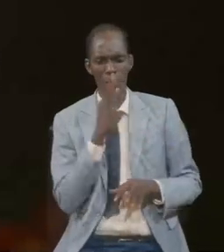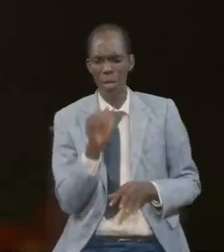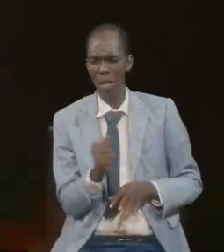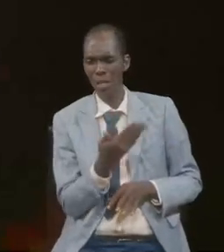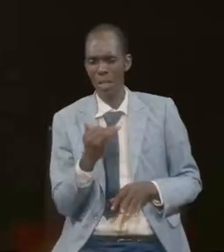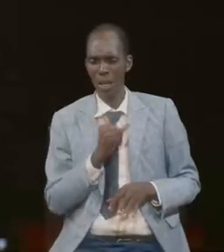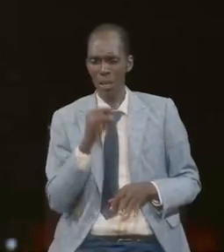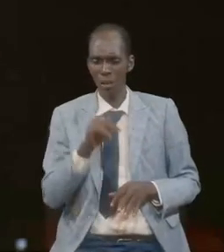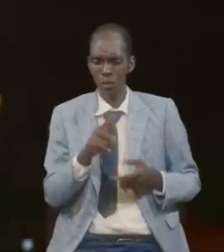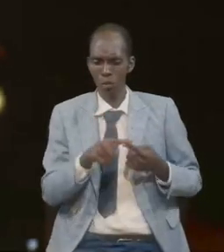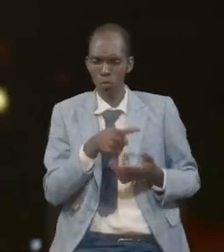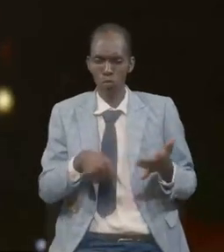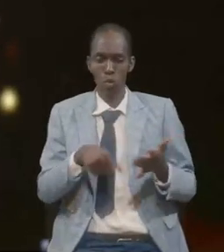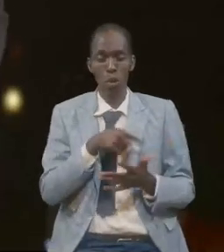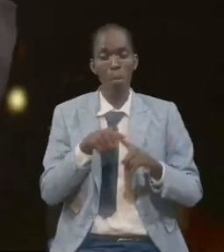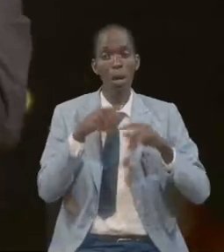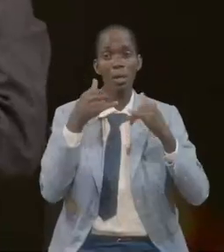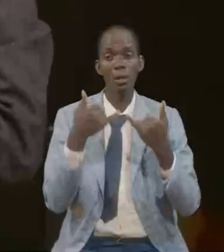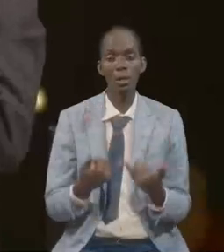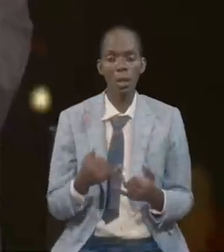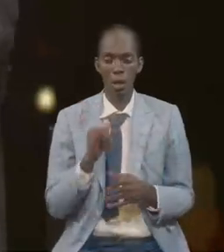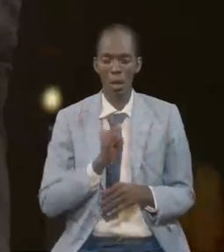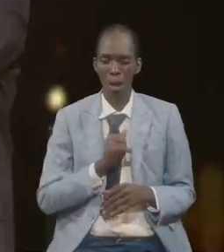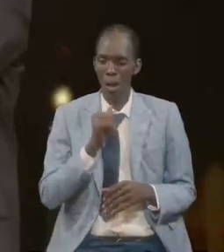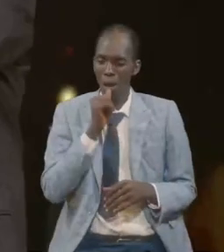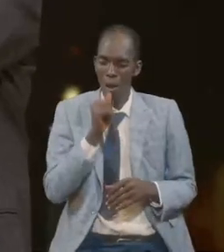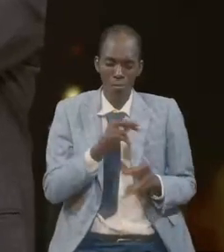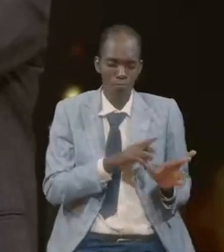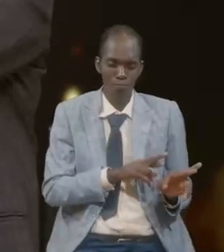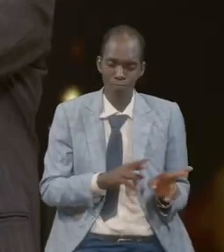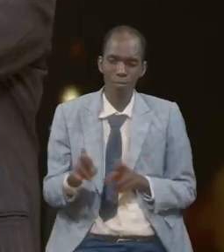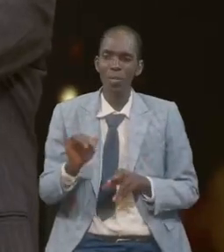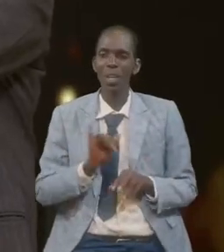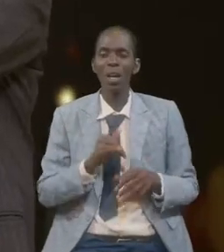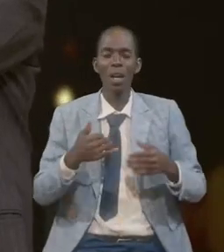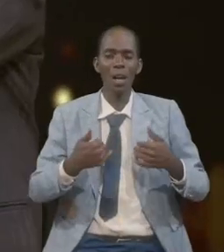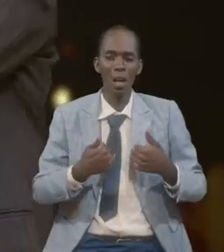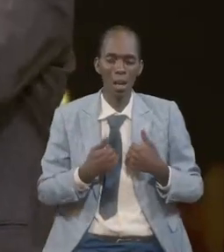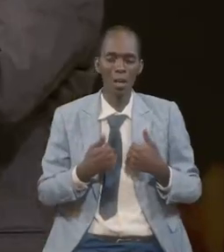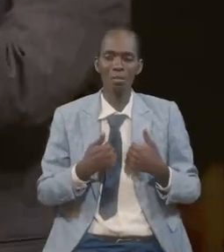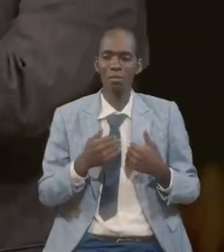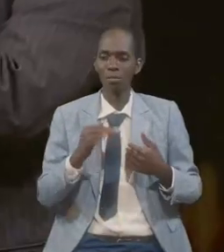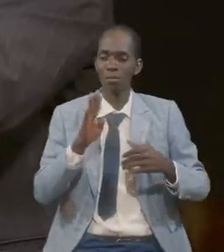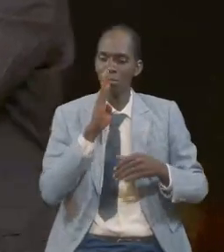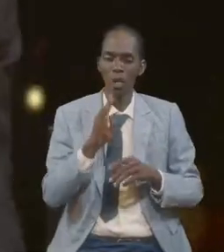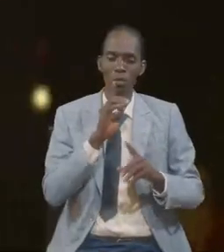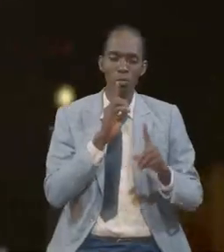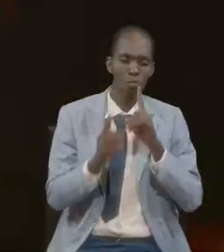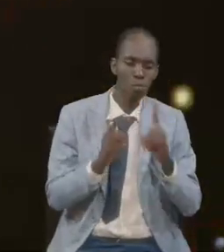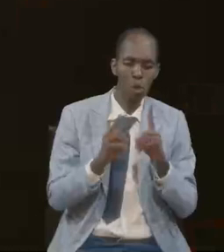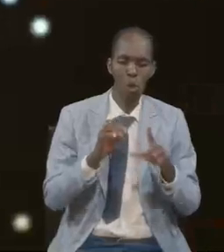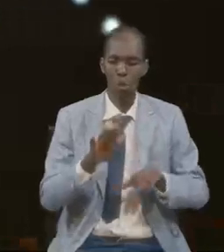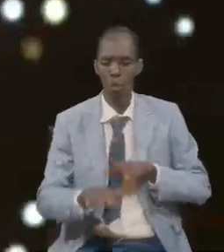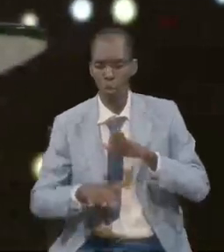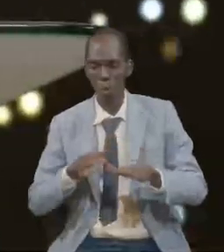à régler. Mais maintenant que je suis prêt et je marche dans la lumière, je parle dans la lumière,